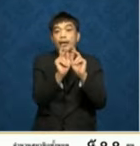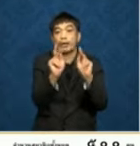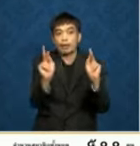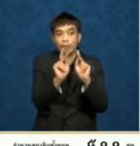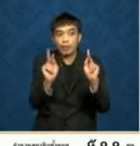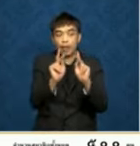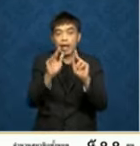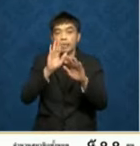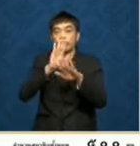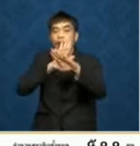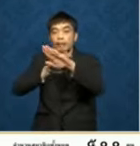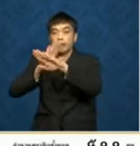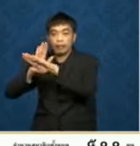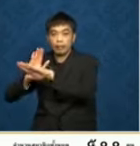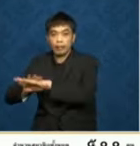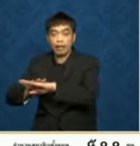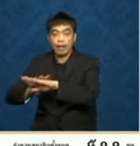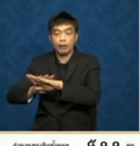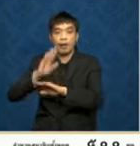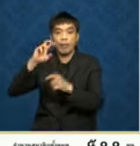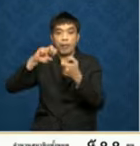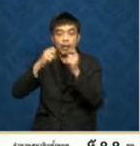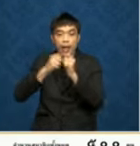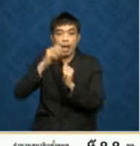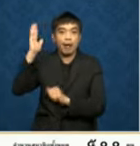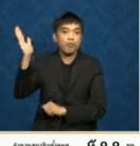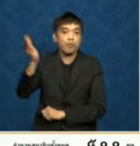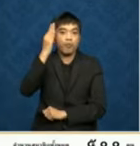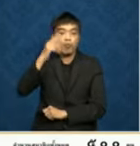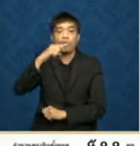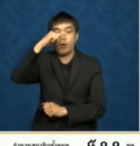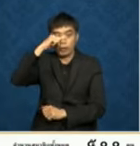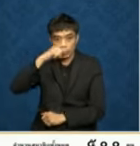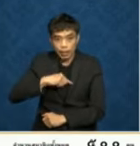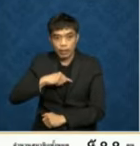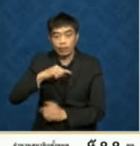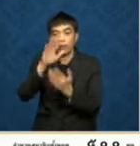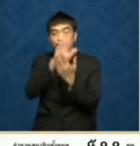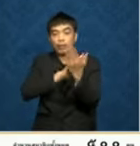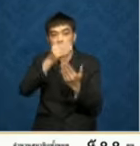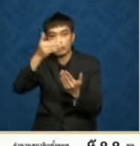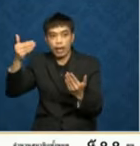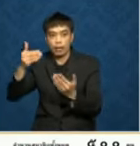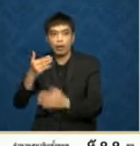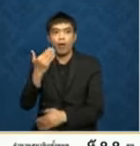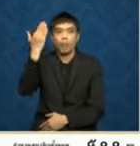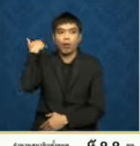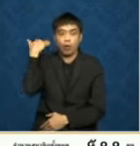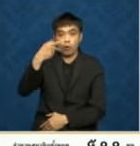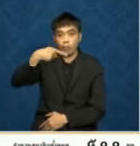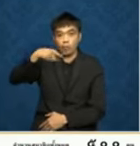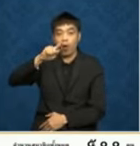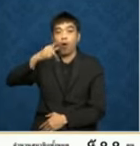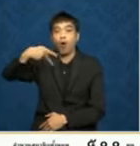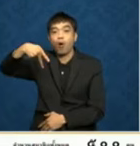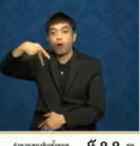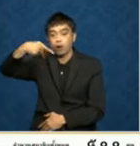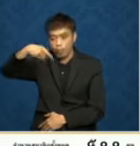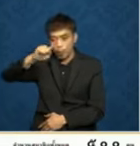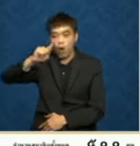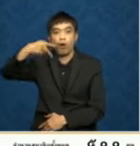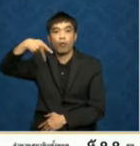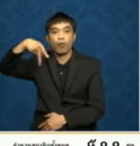เตือนภัยพิบัห่งชาติ เคยมมิตีไปแล้วตงแตปี 6 เหี้วätz cina